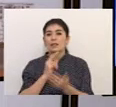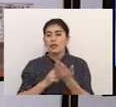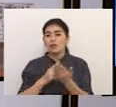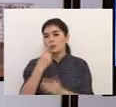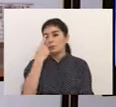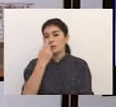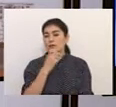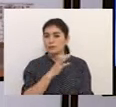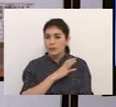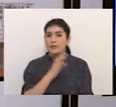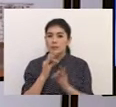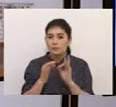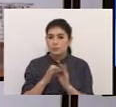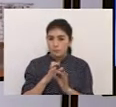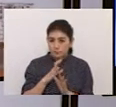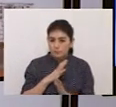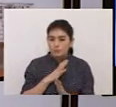ekan. Tekshirib oldingizmi?